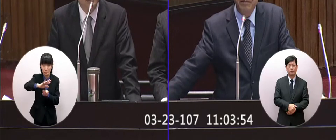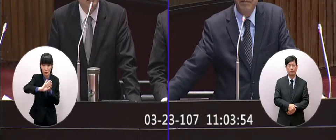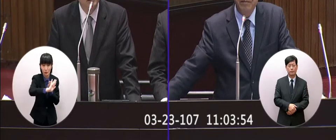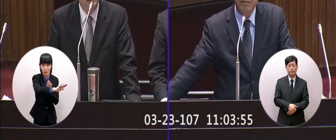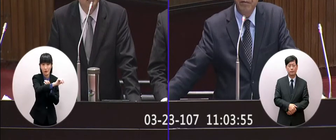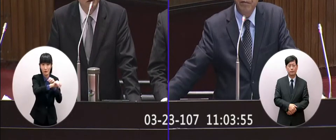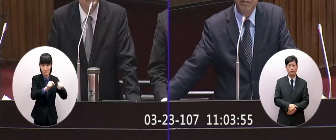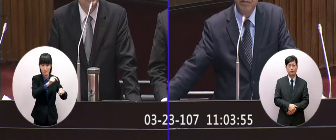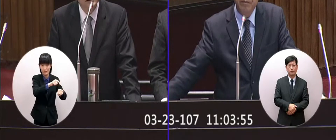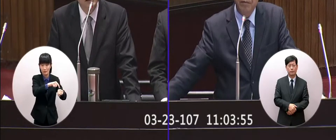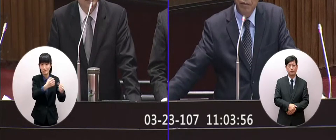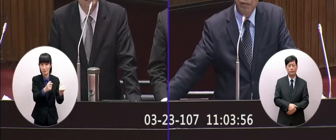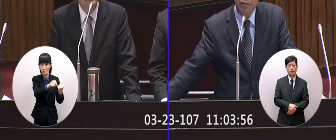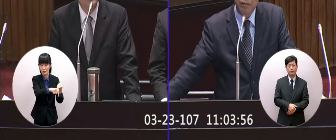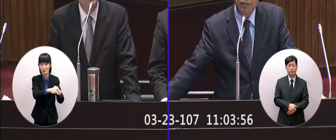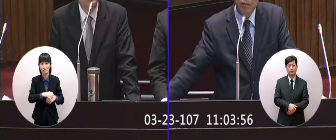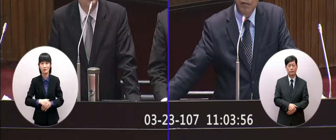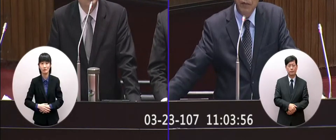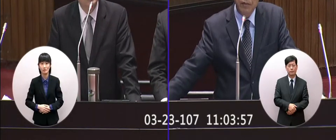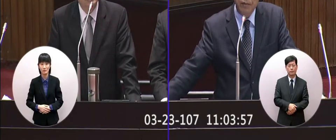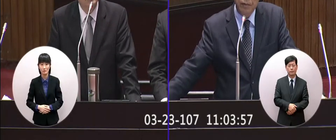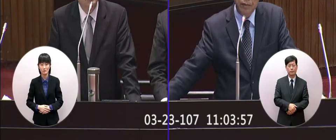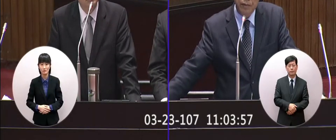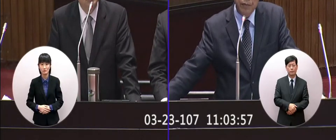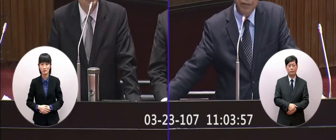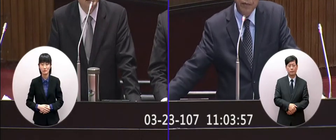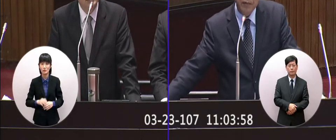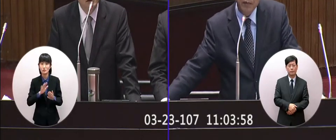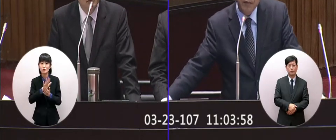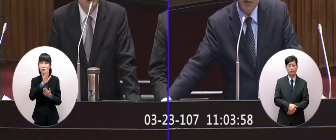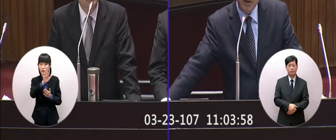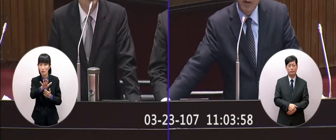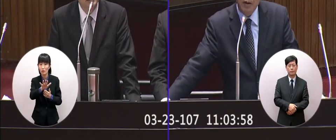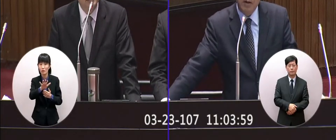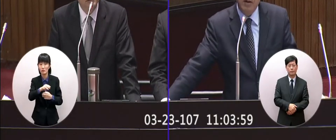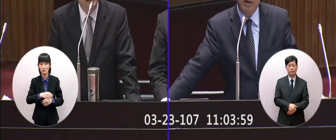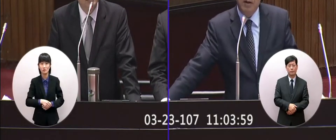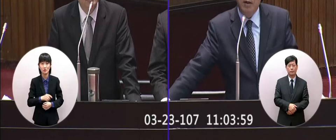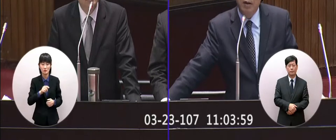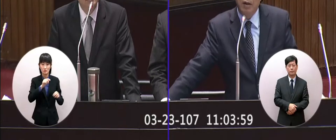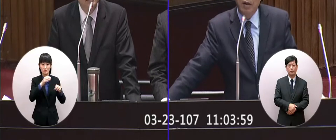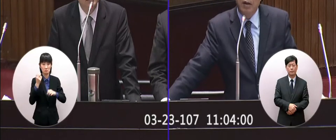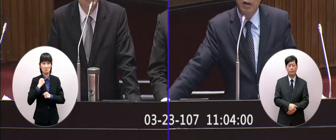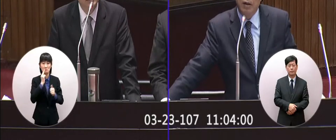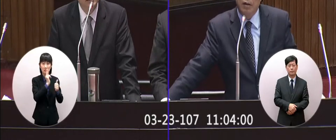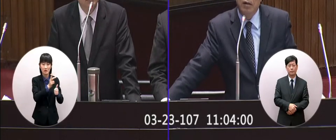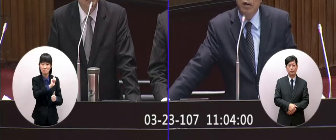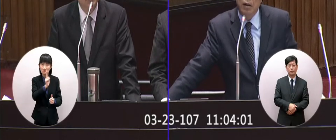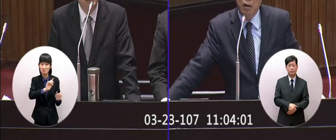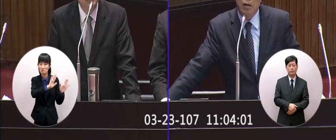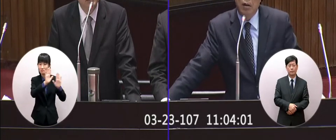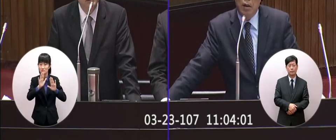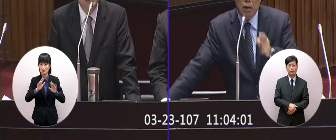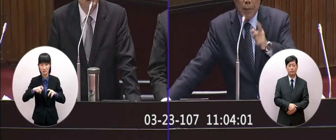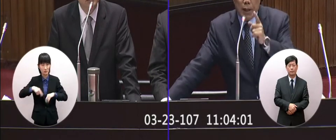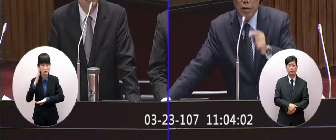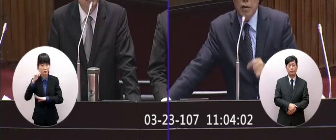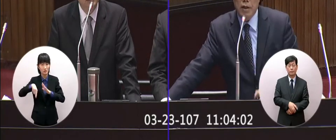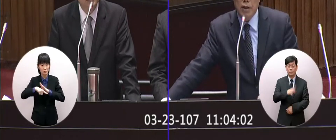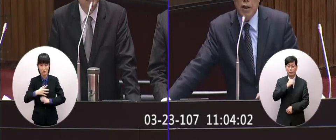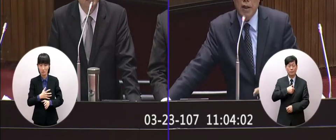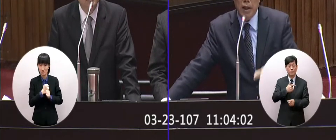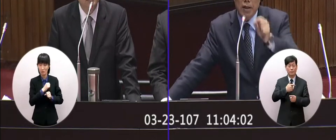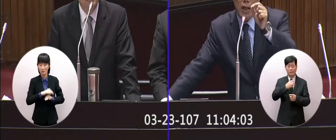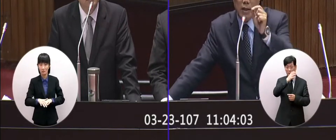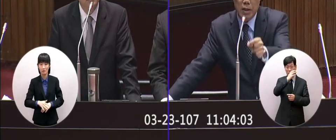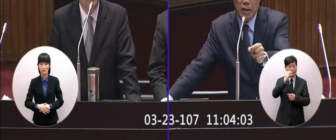前掌握的讯息是这个样子。那当然，后续他进一步的作为是怎么样，行政院的相关部会都会去。 亚米岛是一